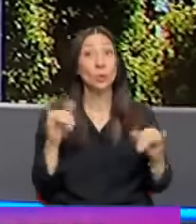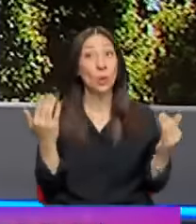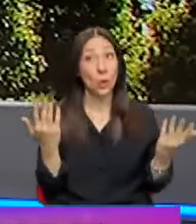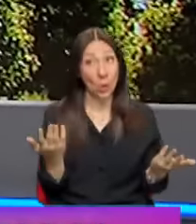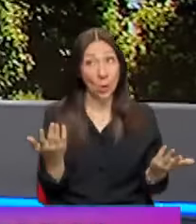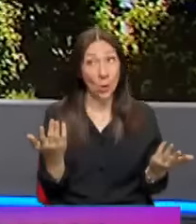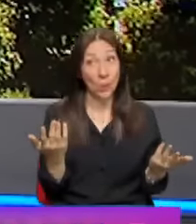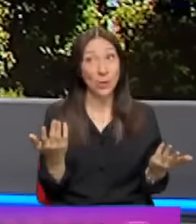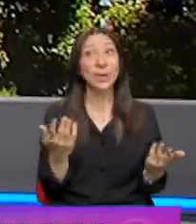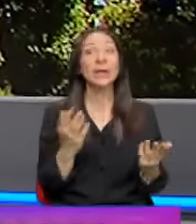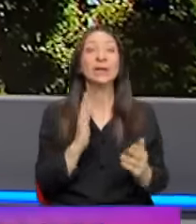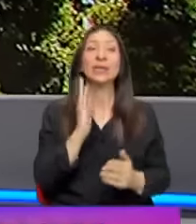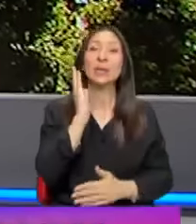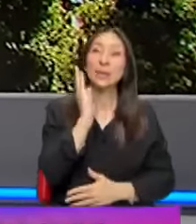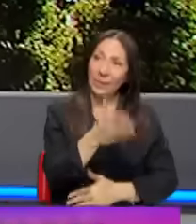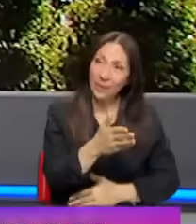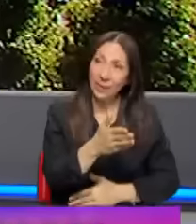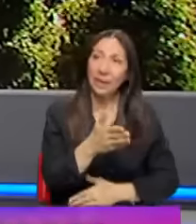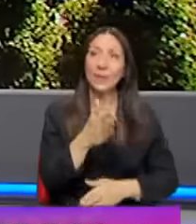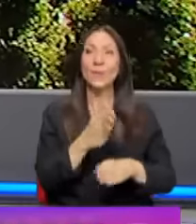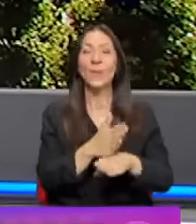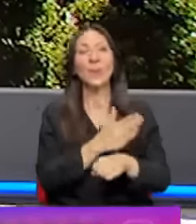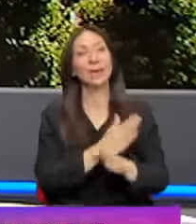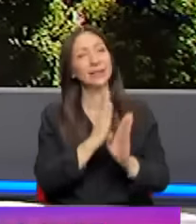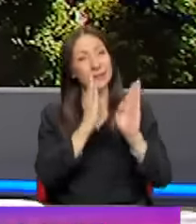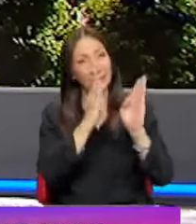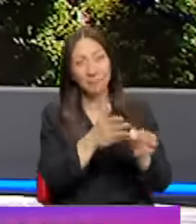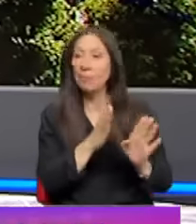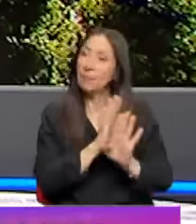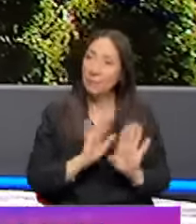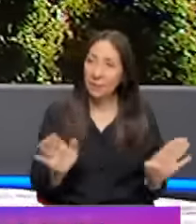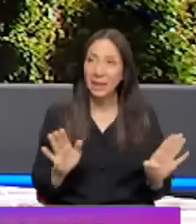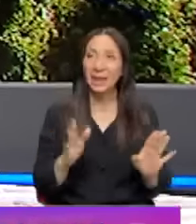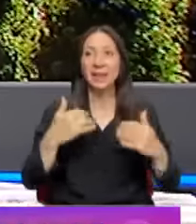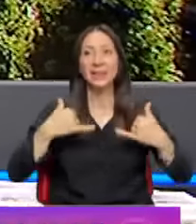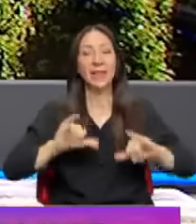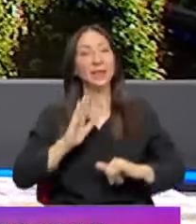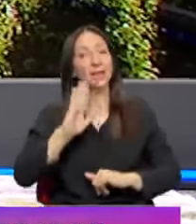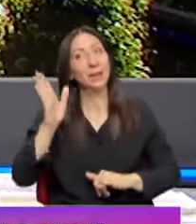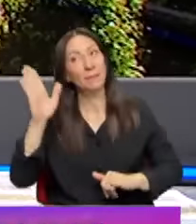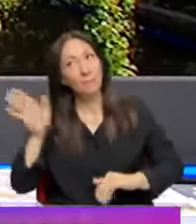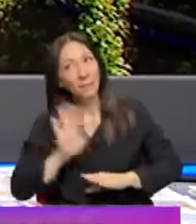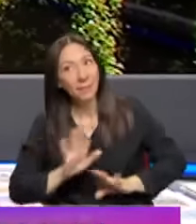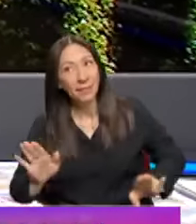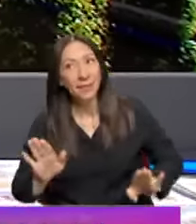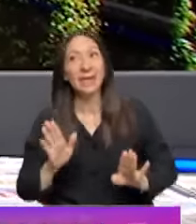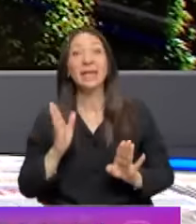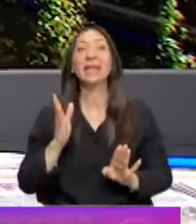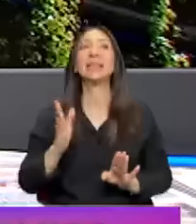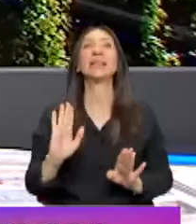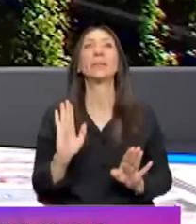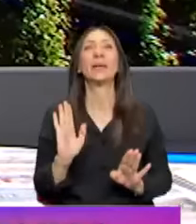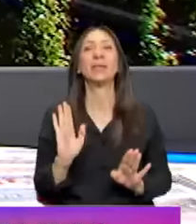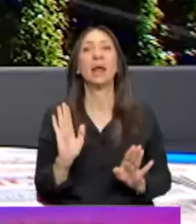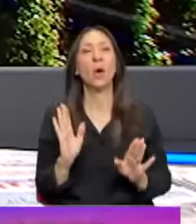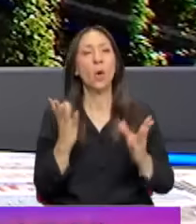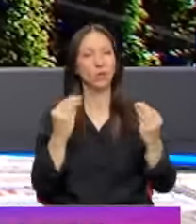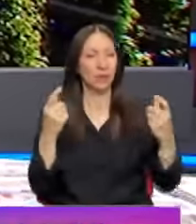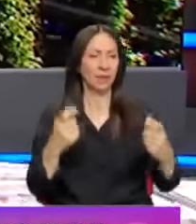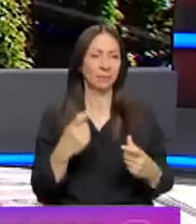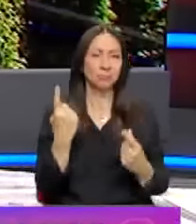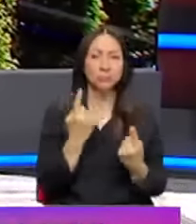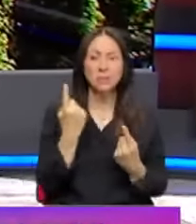efendim. Gidebilen gitti, memleketine gidebilen gitti, tatile gidebilen gitti. Gidemeyenler oldukları